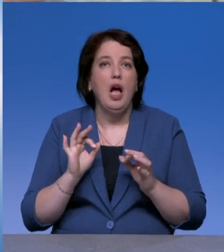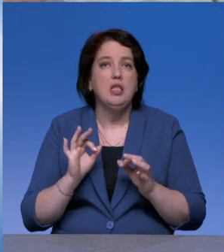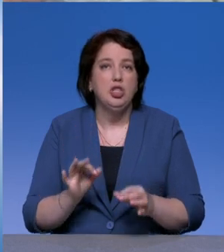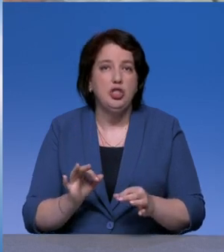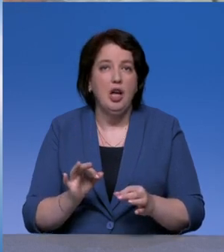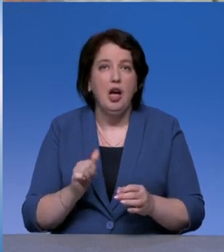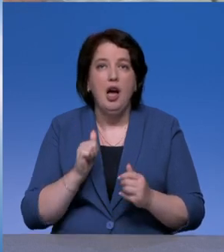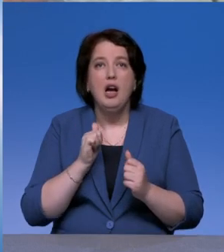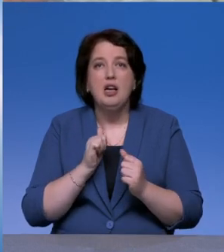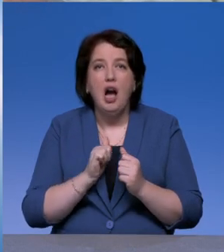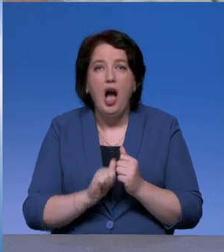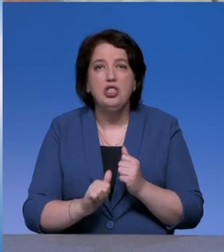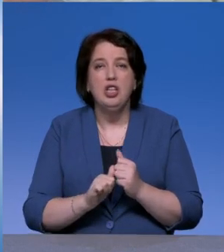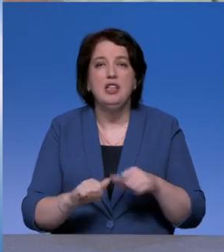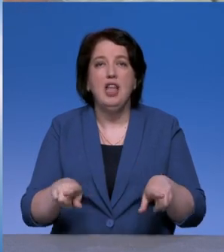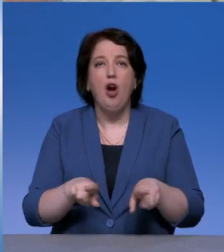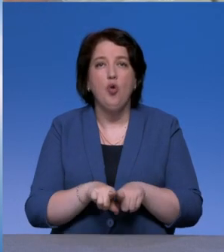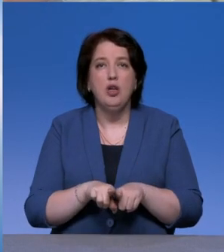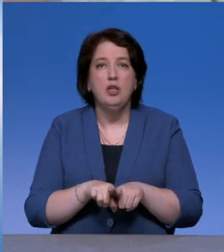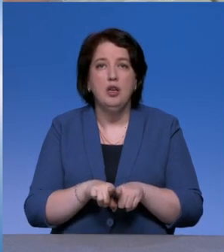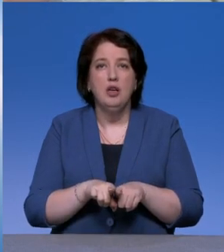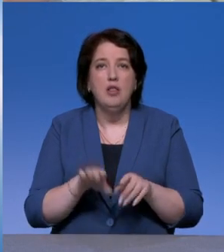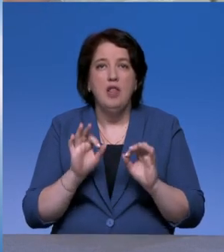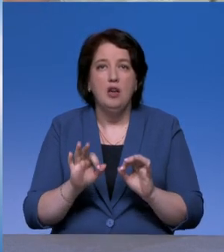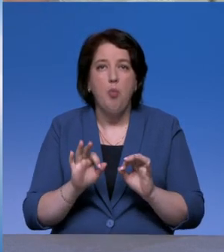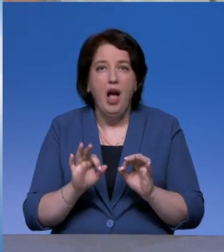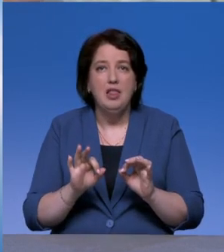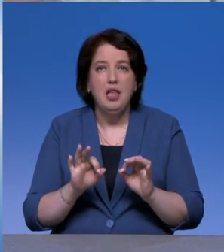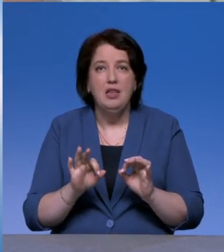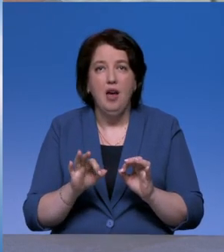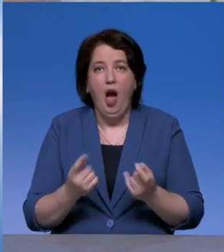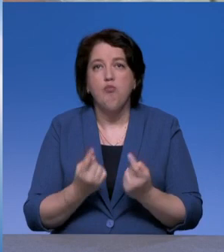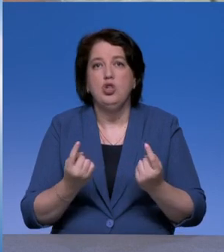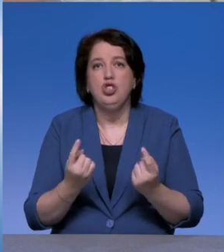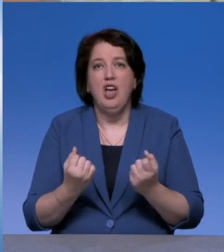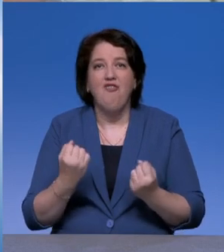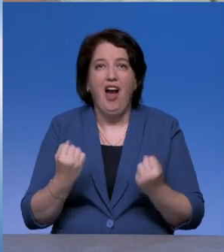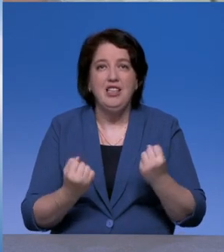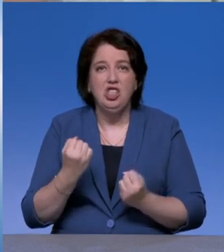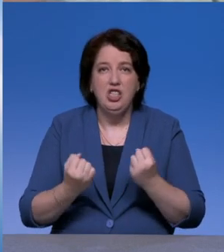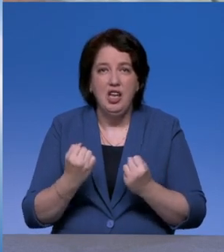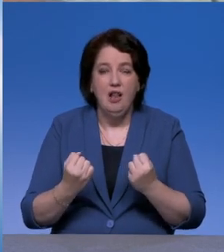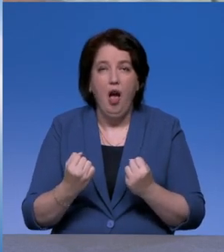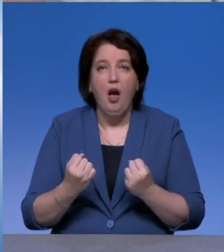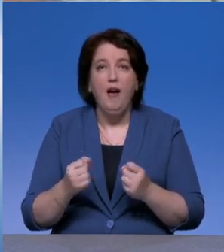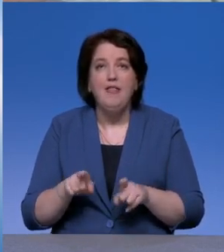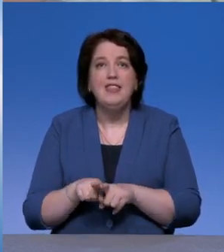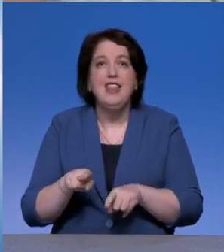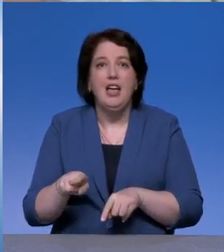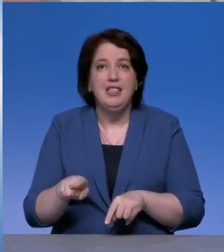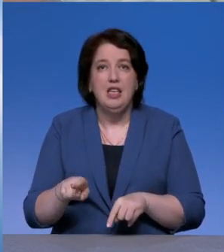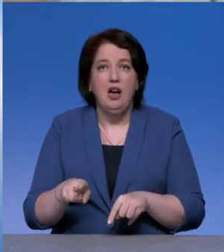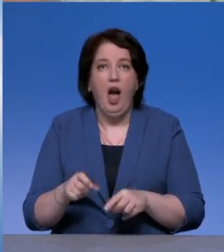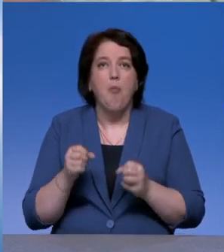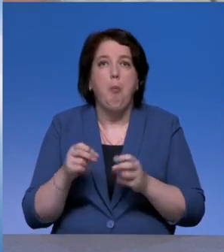каждый такой, ну скажем, нормальный среднестатистический водитель, вот этих вот водителей-агрессоров видят, ну,